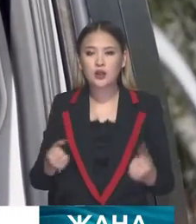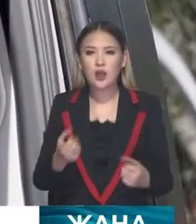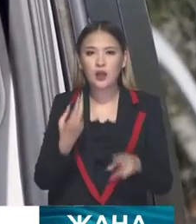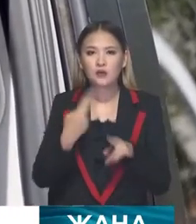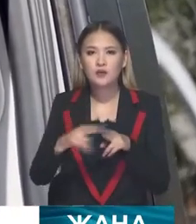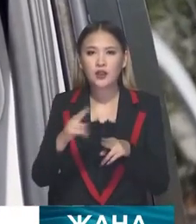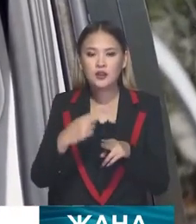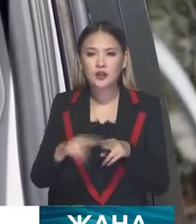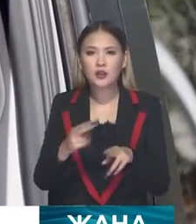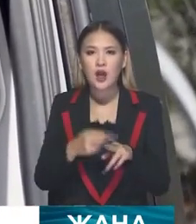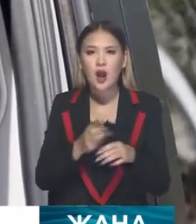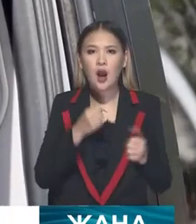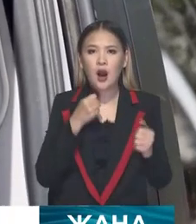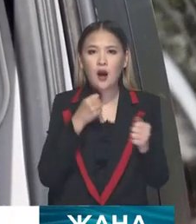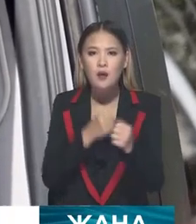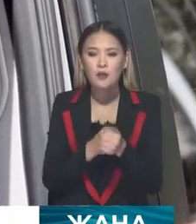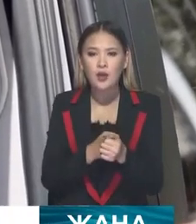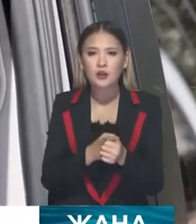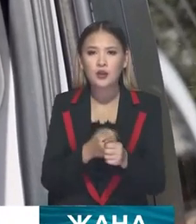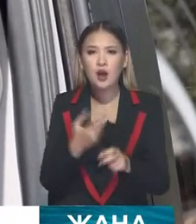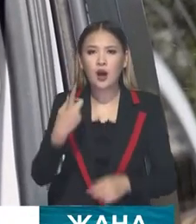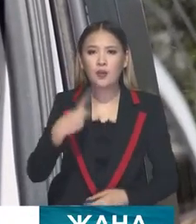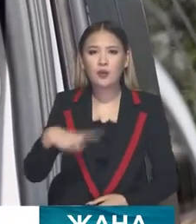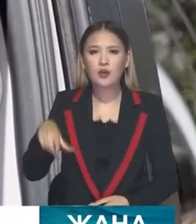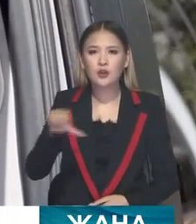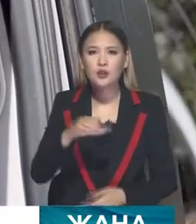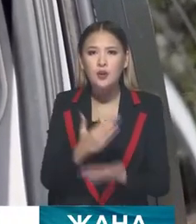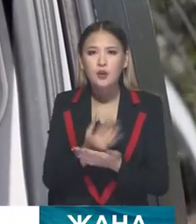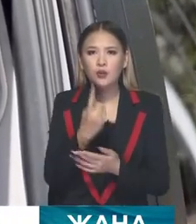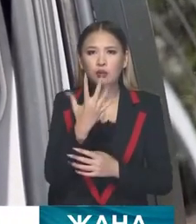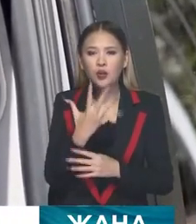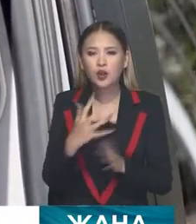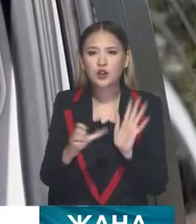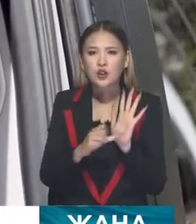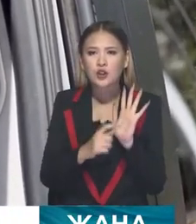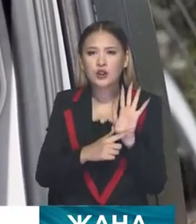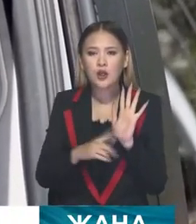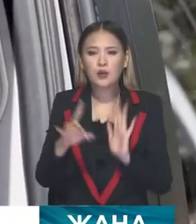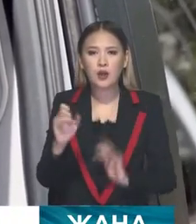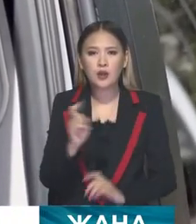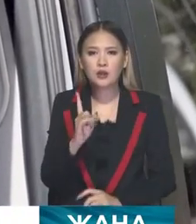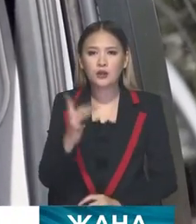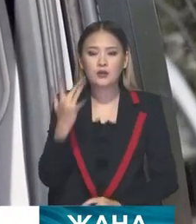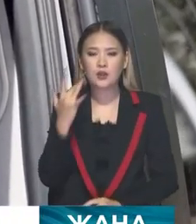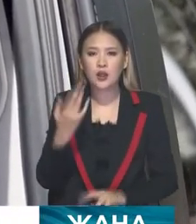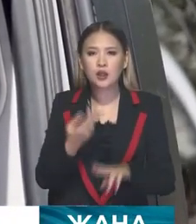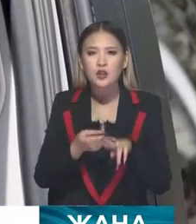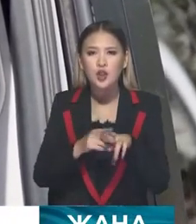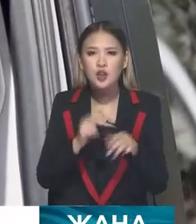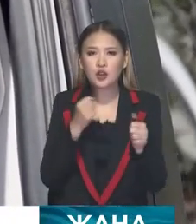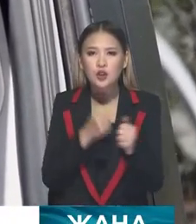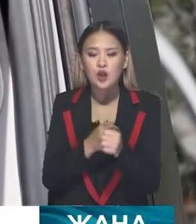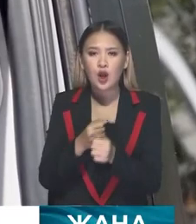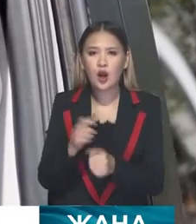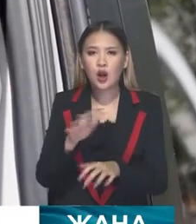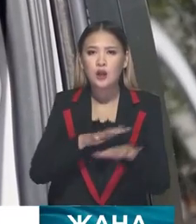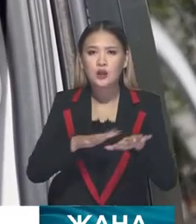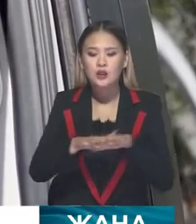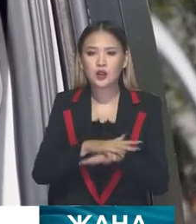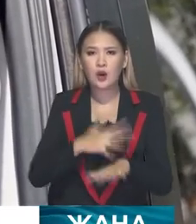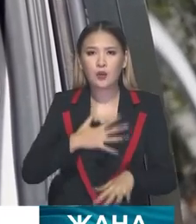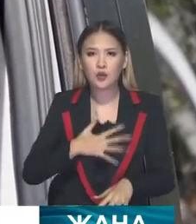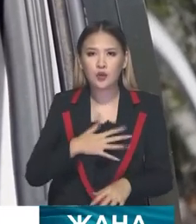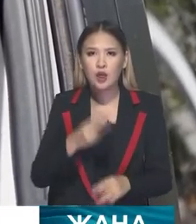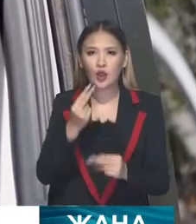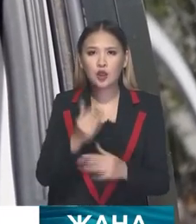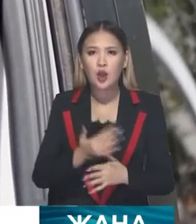Күнде жол апаты аптасына 5-6 рет 7-8 рет күнде болмағанмен жол апаты халыққа өте нашар. Ақша бөлініп